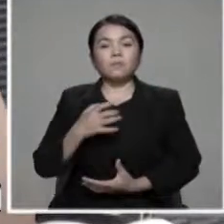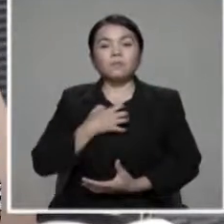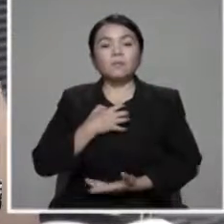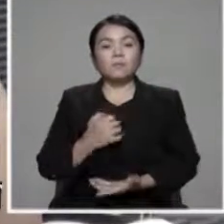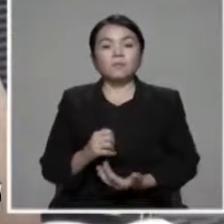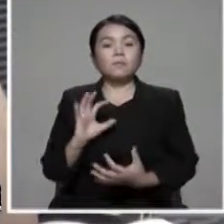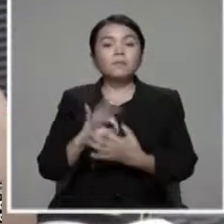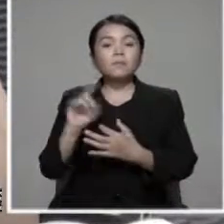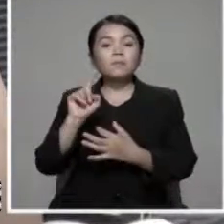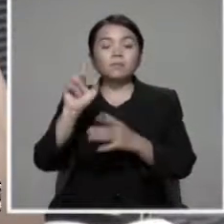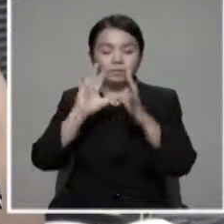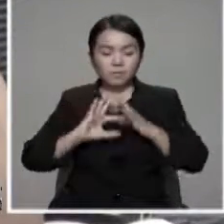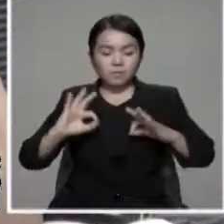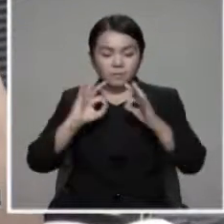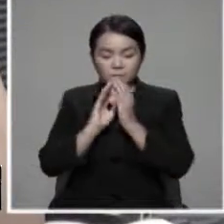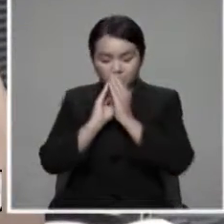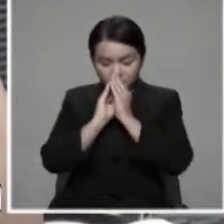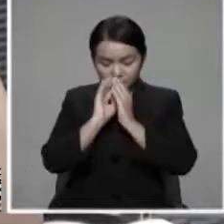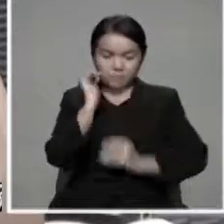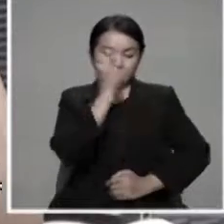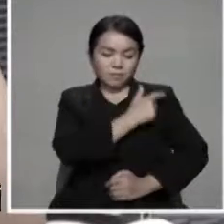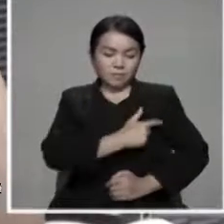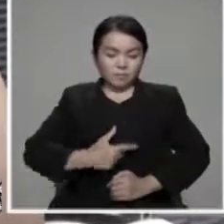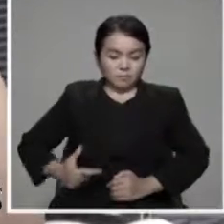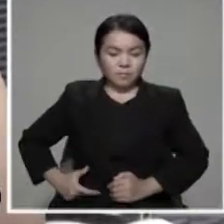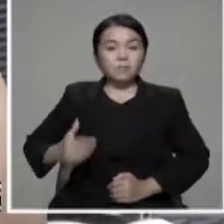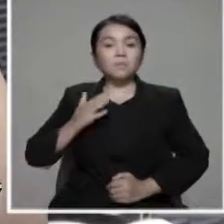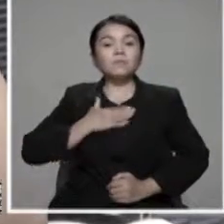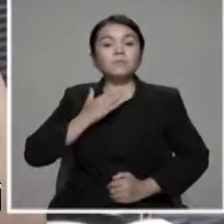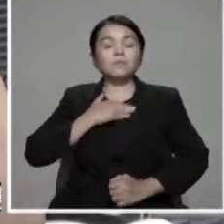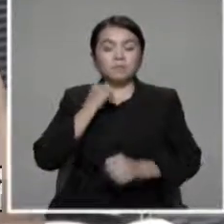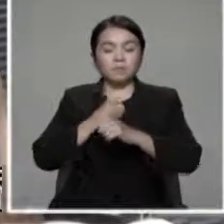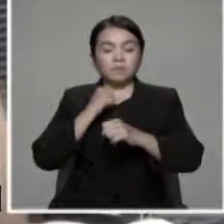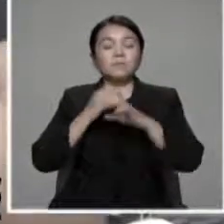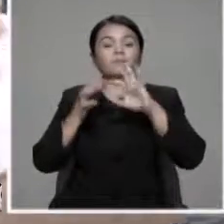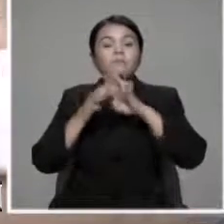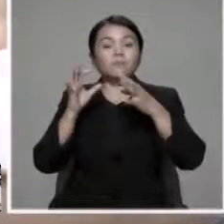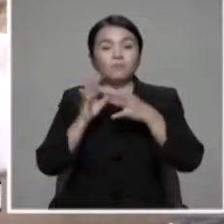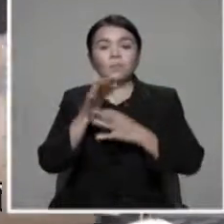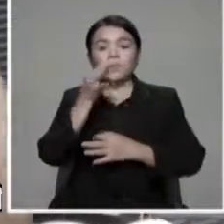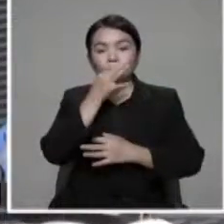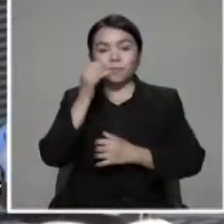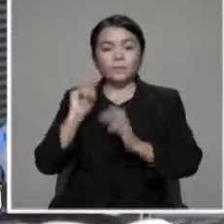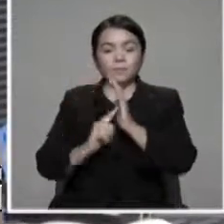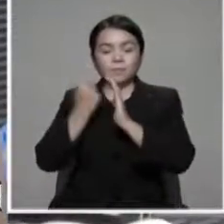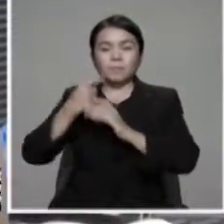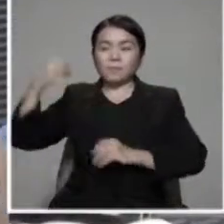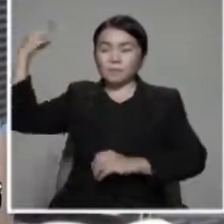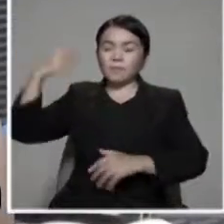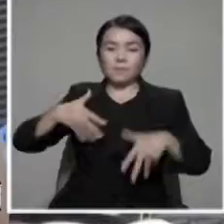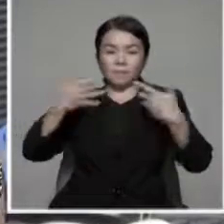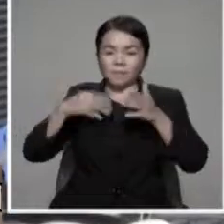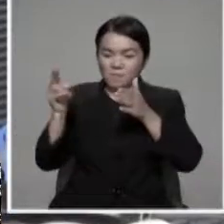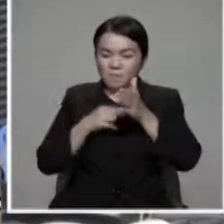ลวงอีกสักครั้งก็เราเคยเป็นนักกีฬาเราก็นึกถึงในการวิ่งหรือเดินวันแรกก็วิ่งเยอะหน่อยเพราะแดดมันร้อนวันแรกย